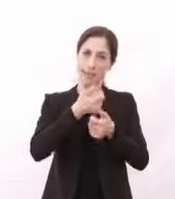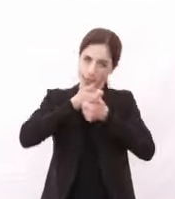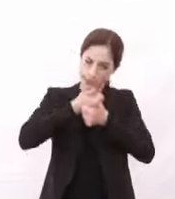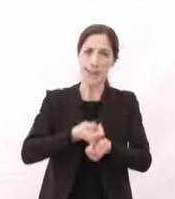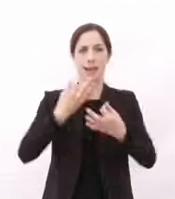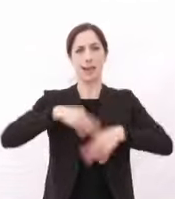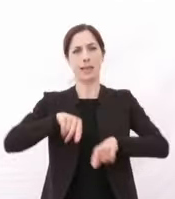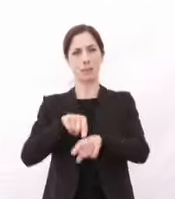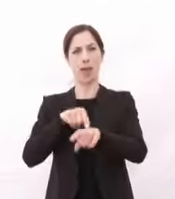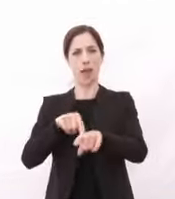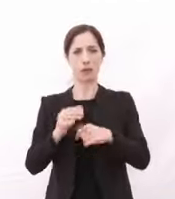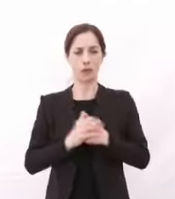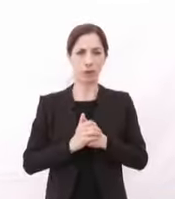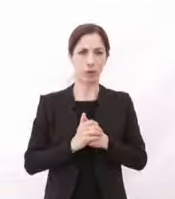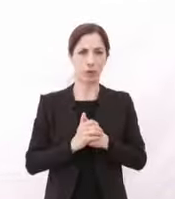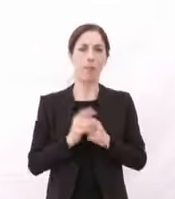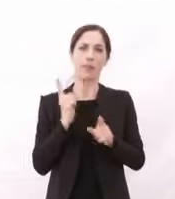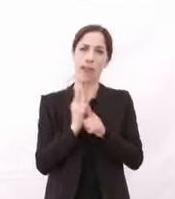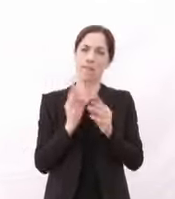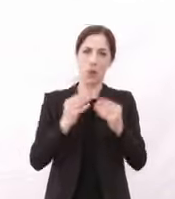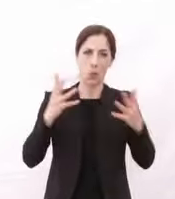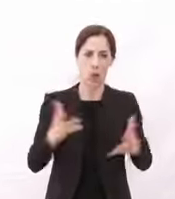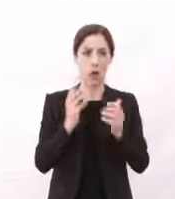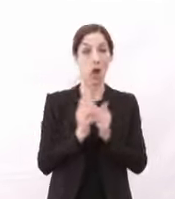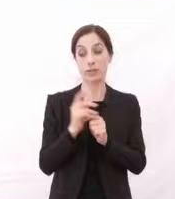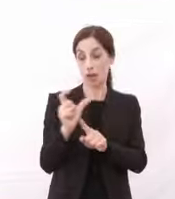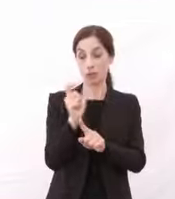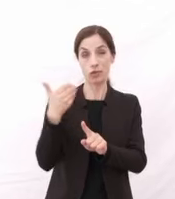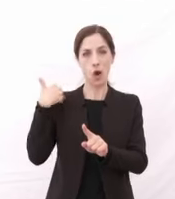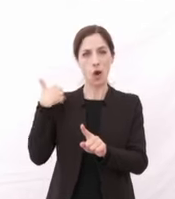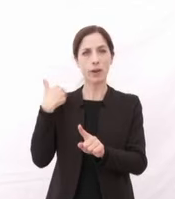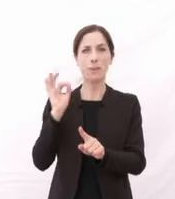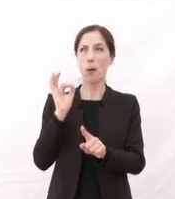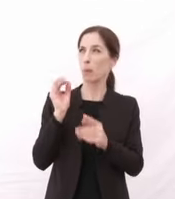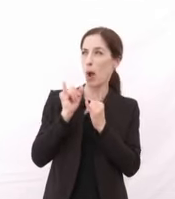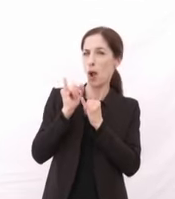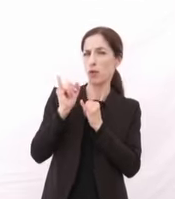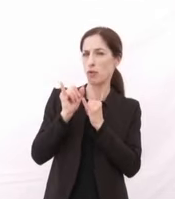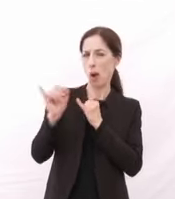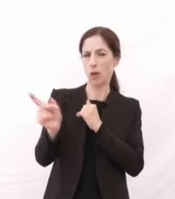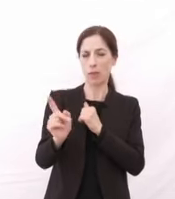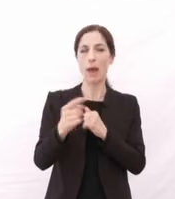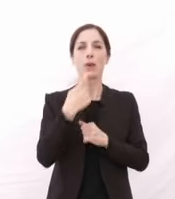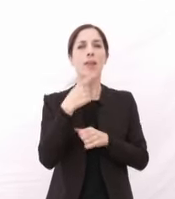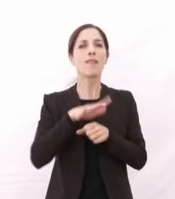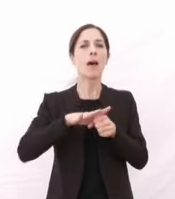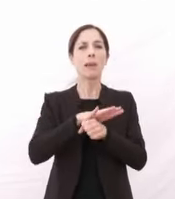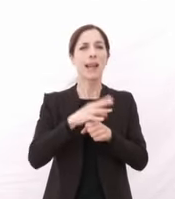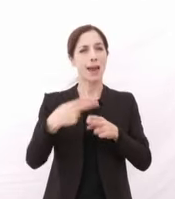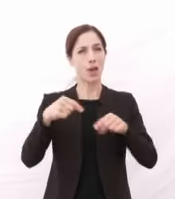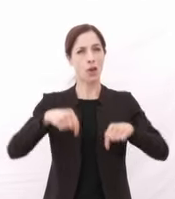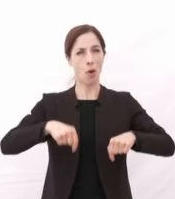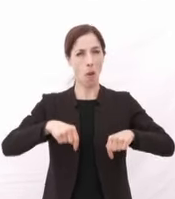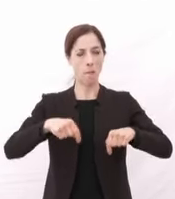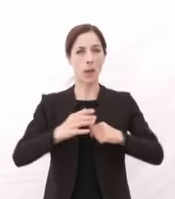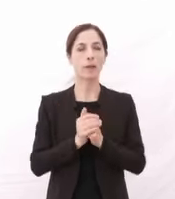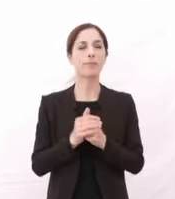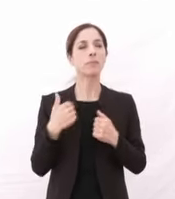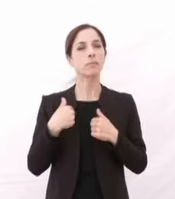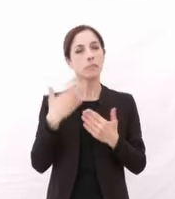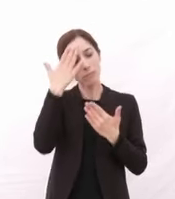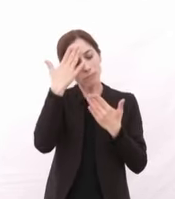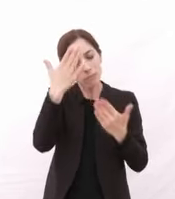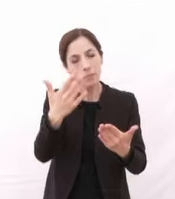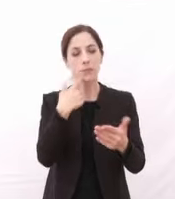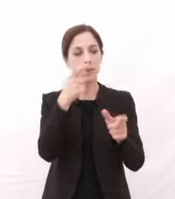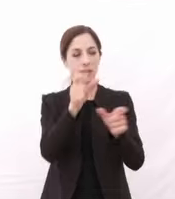Solo pochi giorni fa, non lontano da qui, in un posto meraviglioso, noi familiari di Roma abbiamo reso omaggio alle tante vittime innocenti di